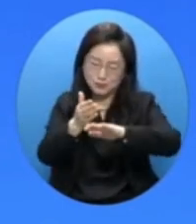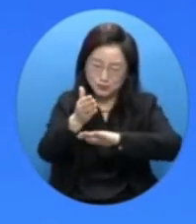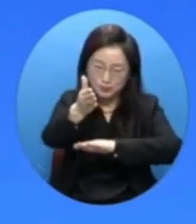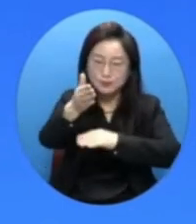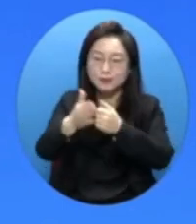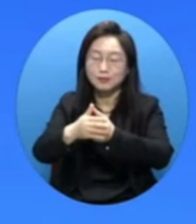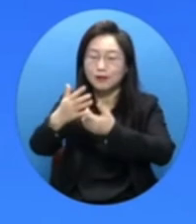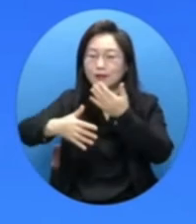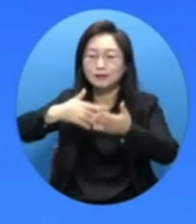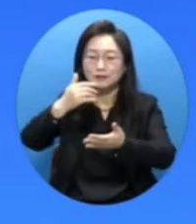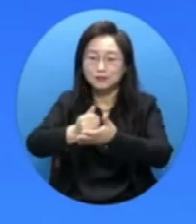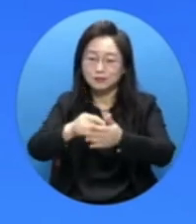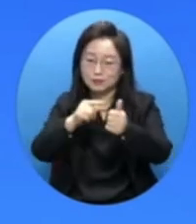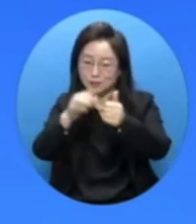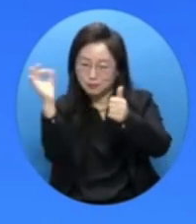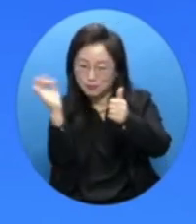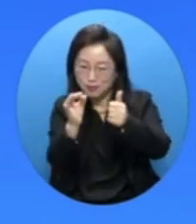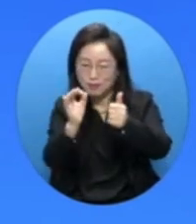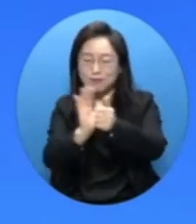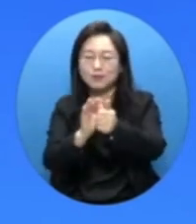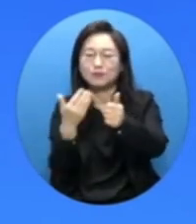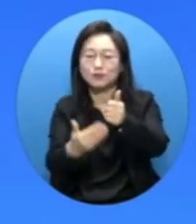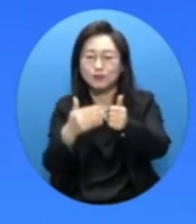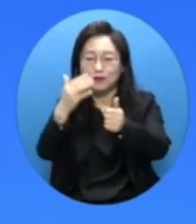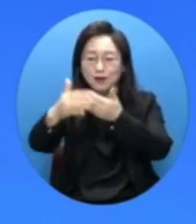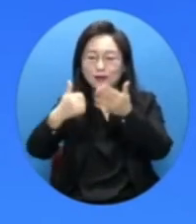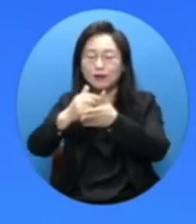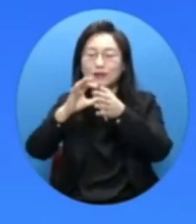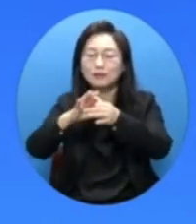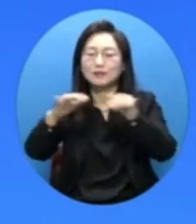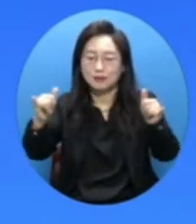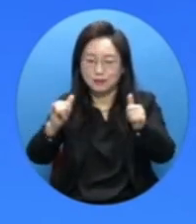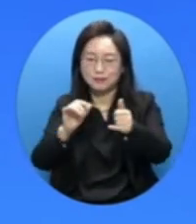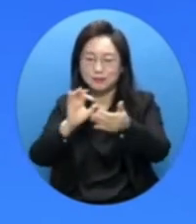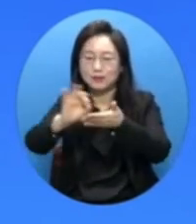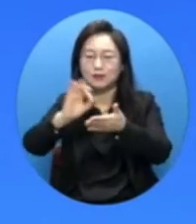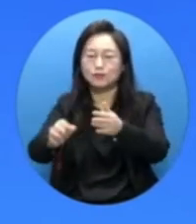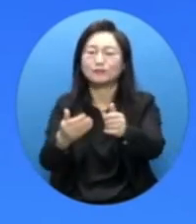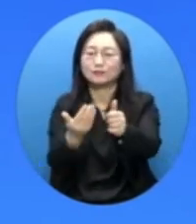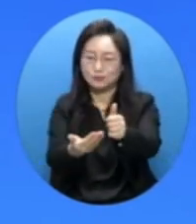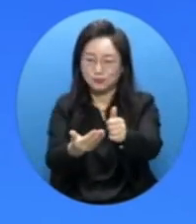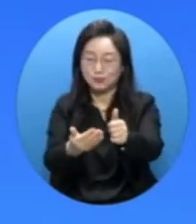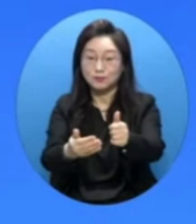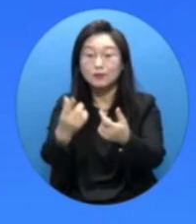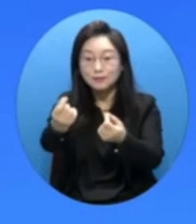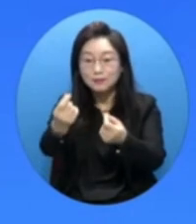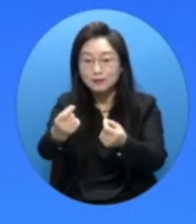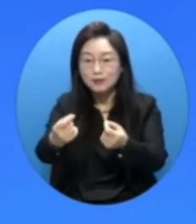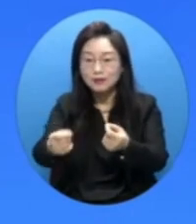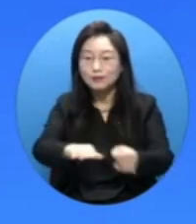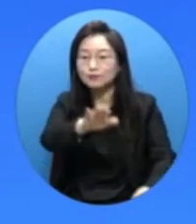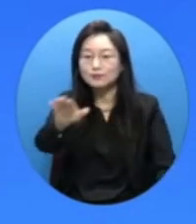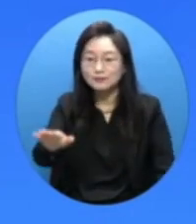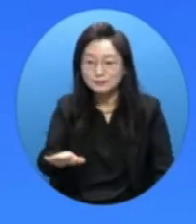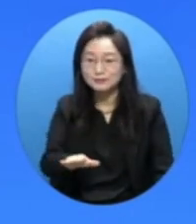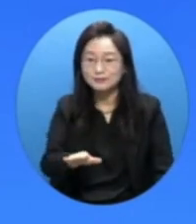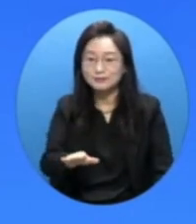하나님께서 그를 붙들어 주시고 위대한 하나님의 삶으로 세워 주셨던 것입니다 그렇습니다 우리가